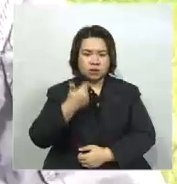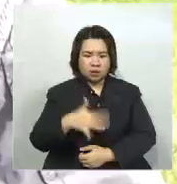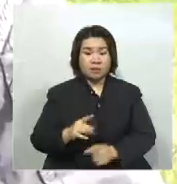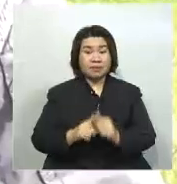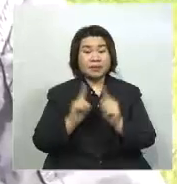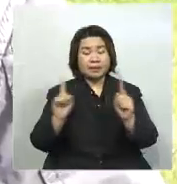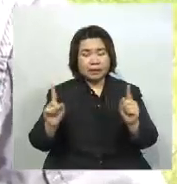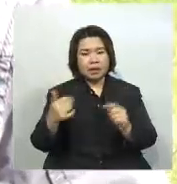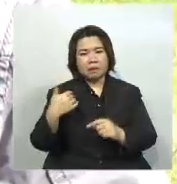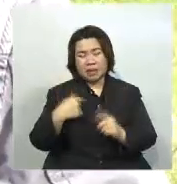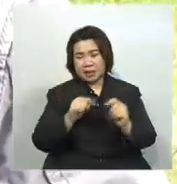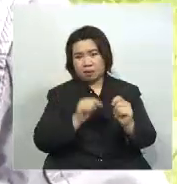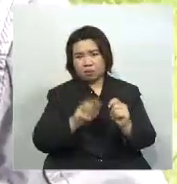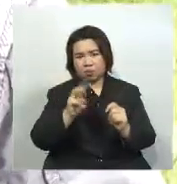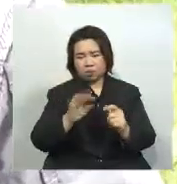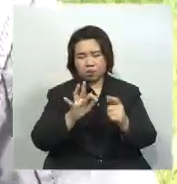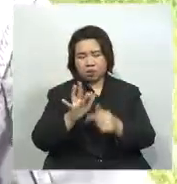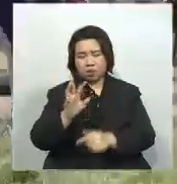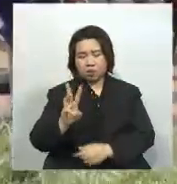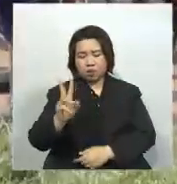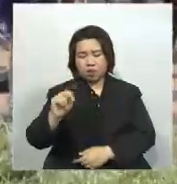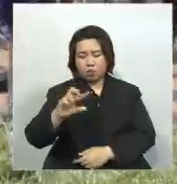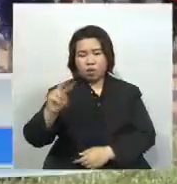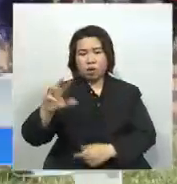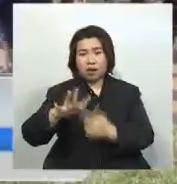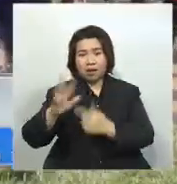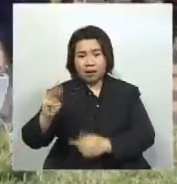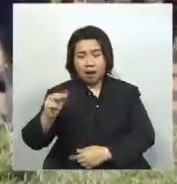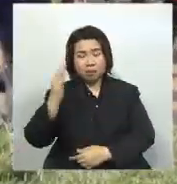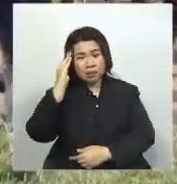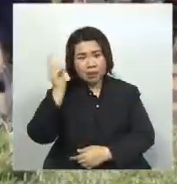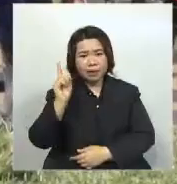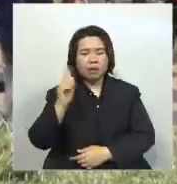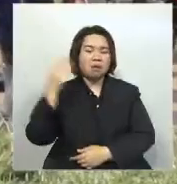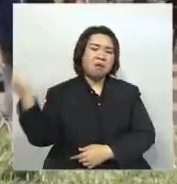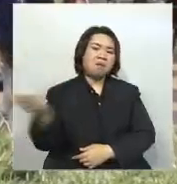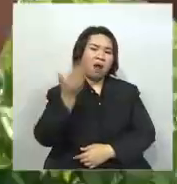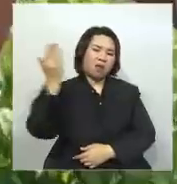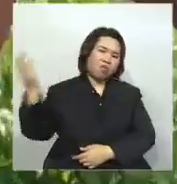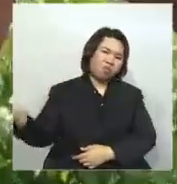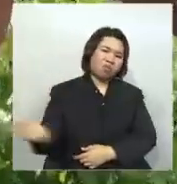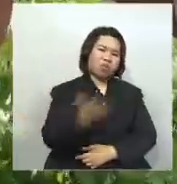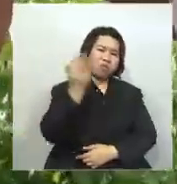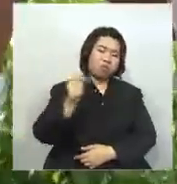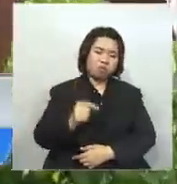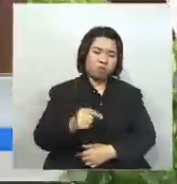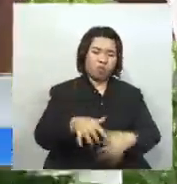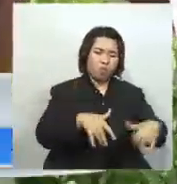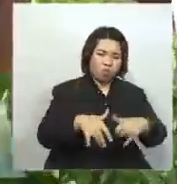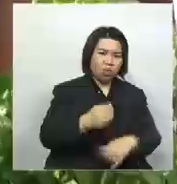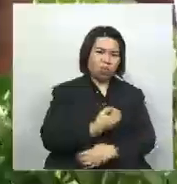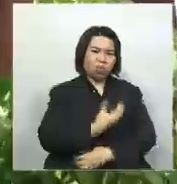านทั้งตำบลม่วงงามทราบข่าวว่าพายุปลาหมึกจะเข้าเนี่ยชาวนาตกใจหมดเลยเพ